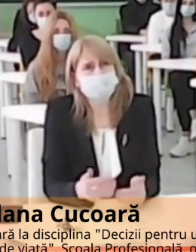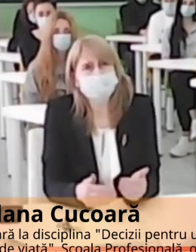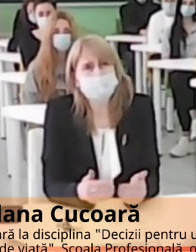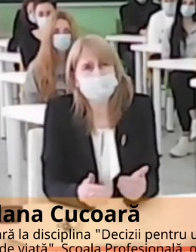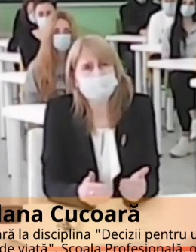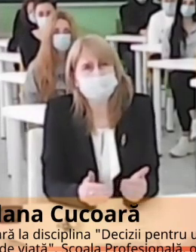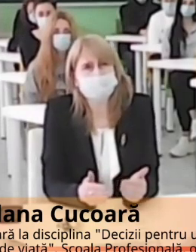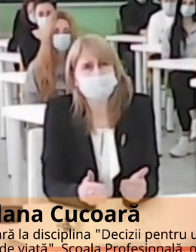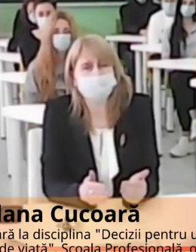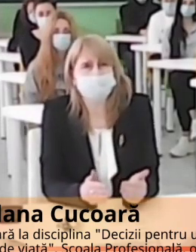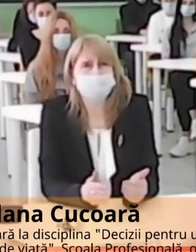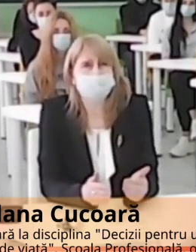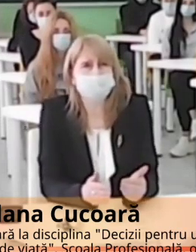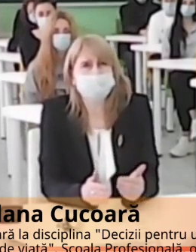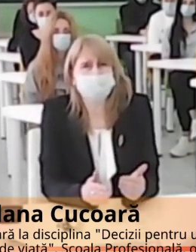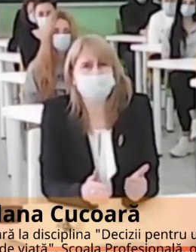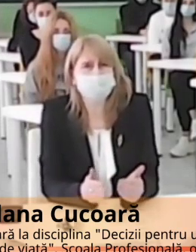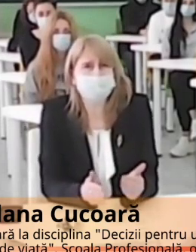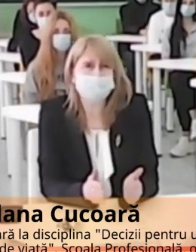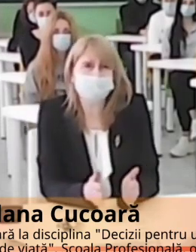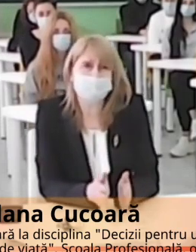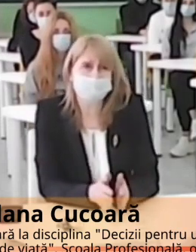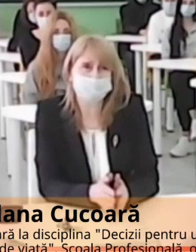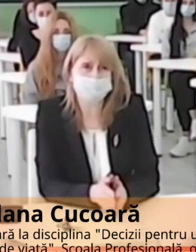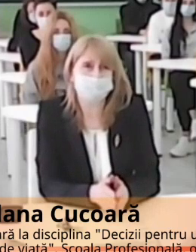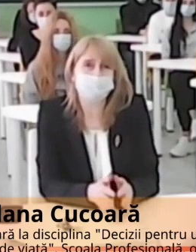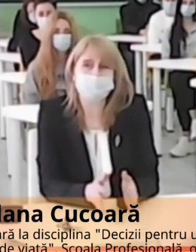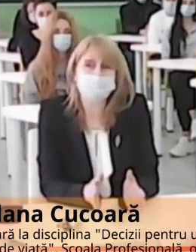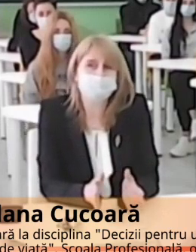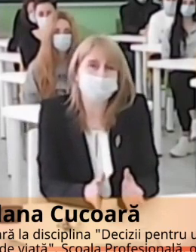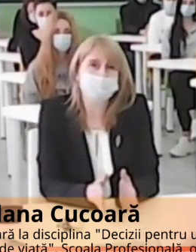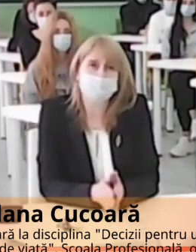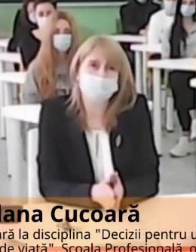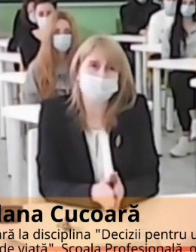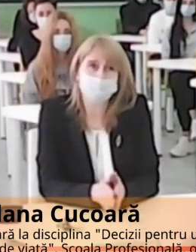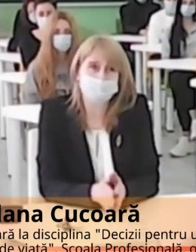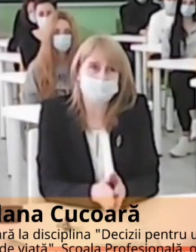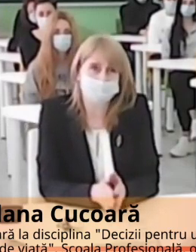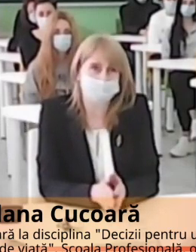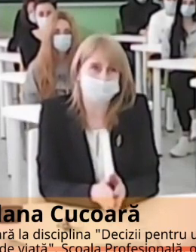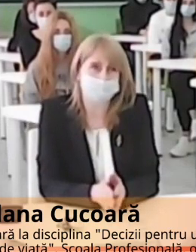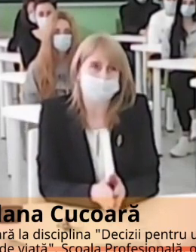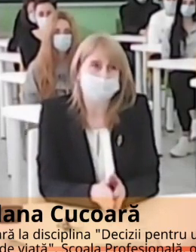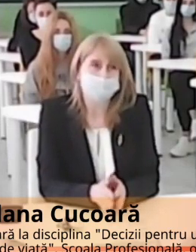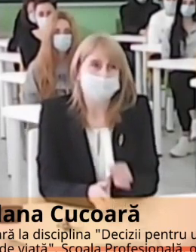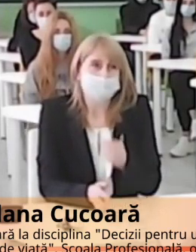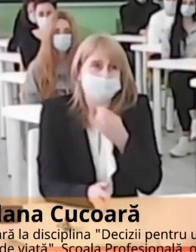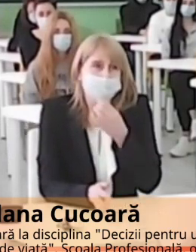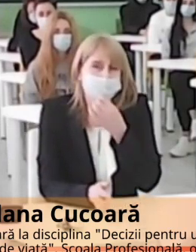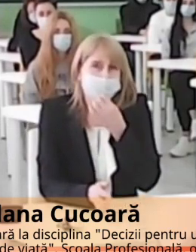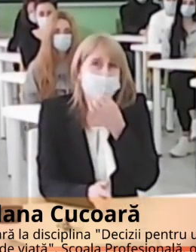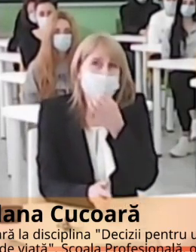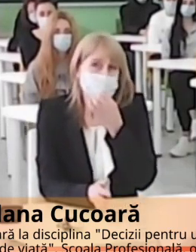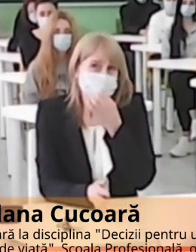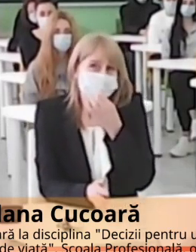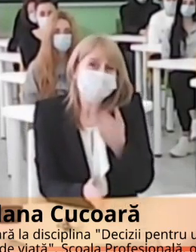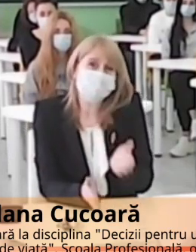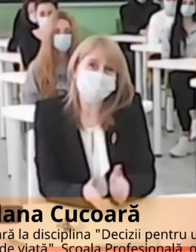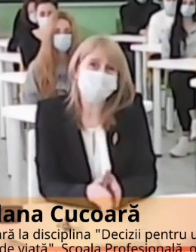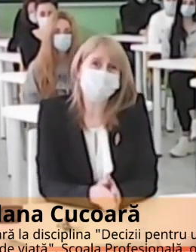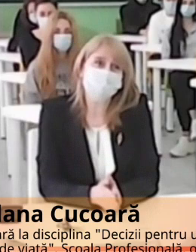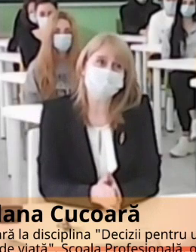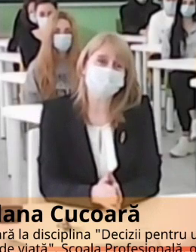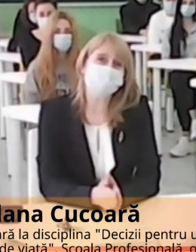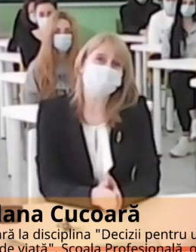sunt mai cu multă inițiativă, posedă mai multe deprinderi practice, au mai multă încredere